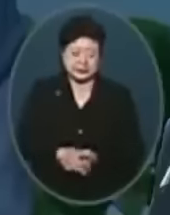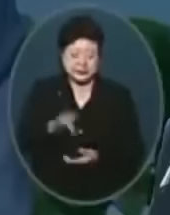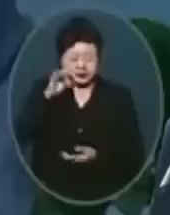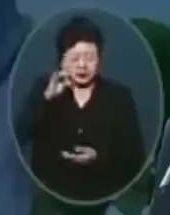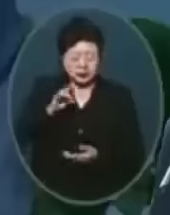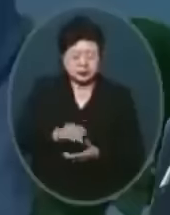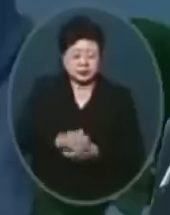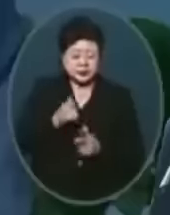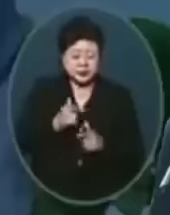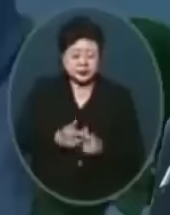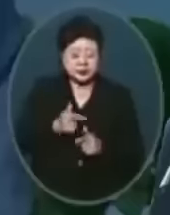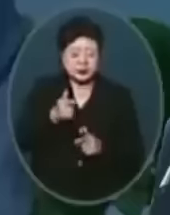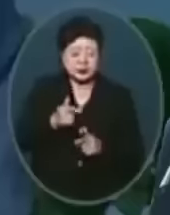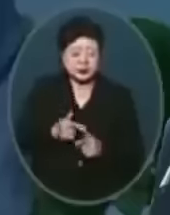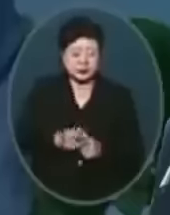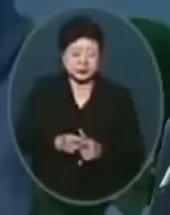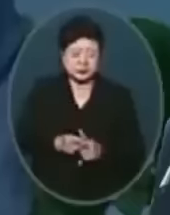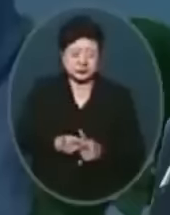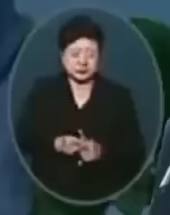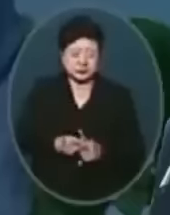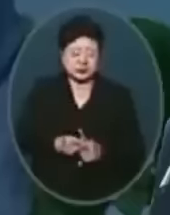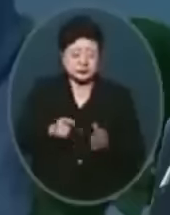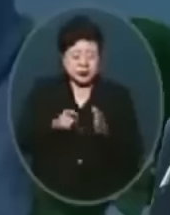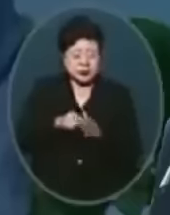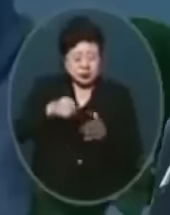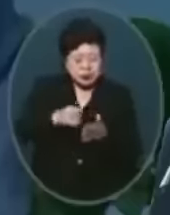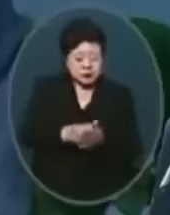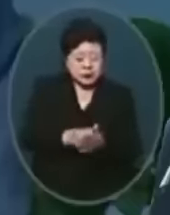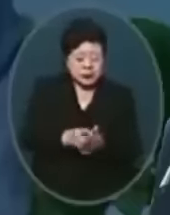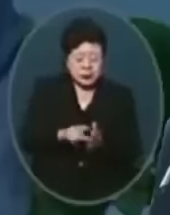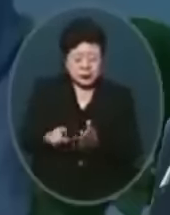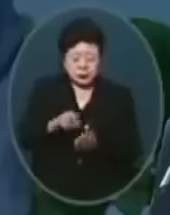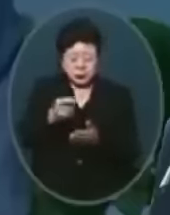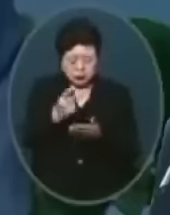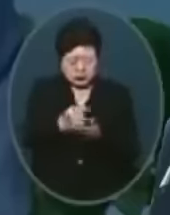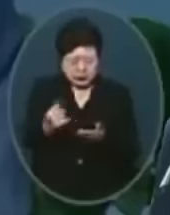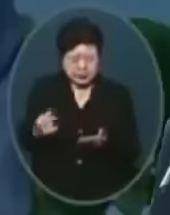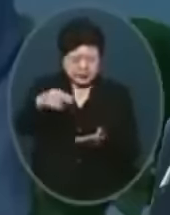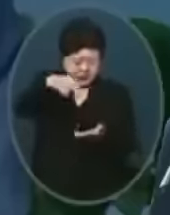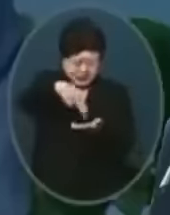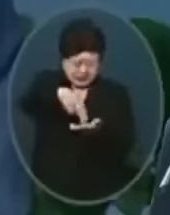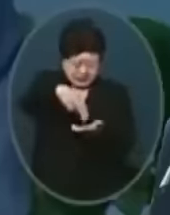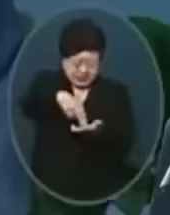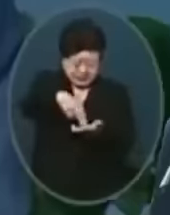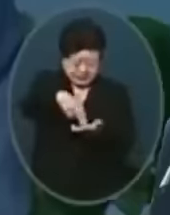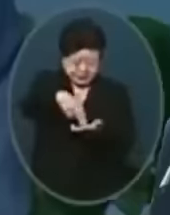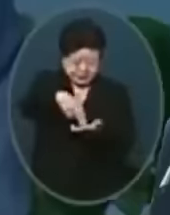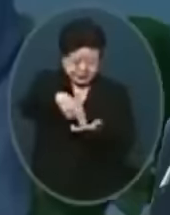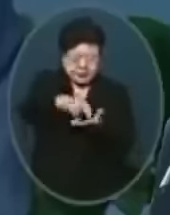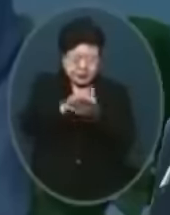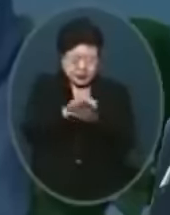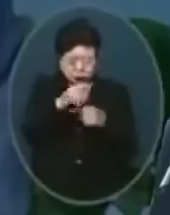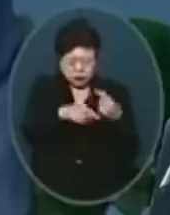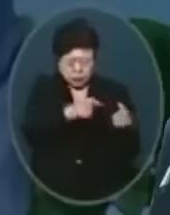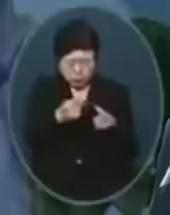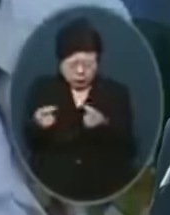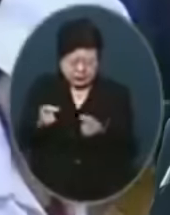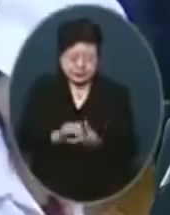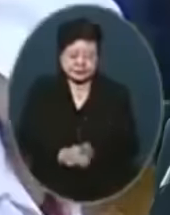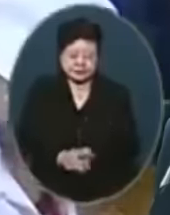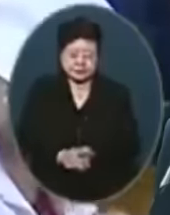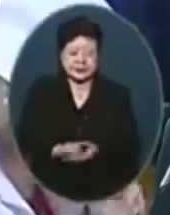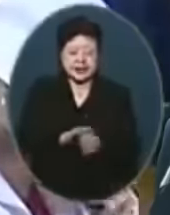처음 예수 믿기만 사면 타락했다 돌아오기 사람은 그 자리에 일어서십시오. 그리고 내 기도를 따라